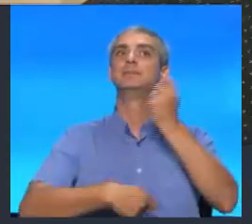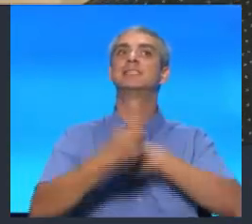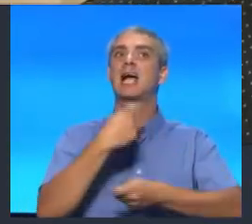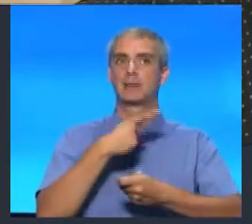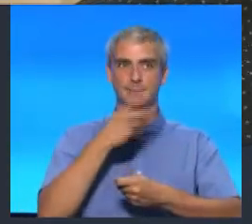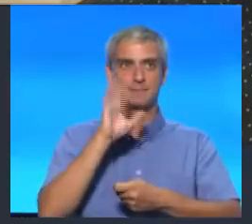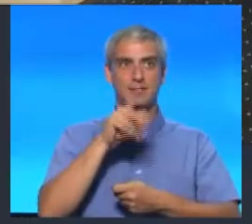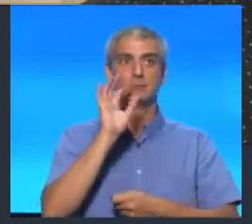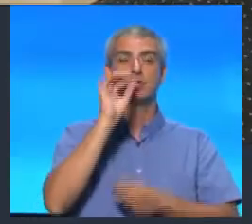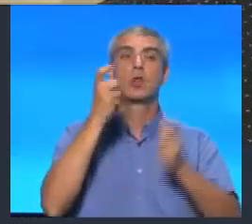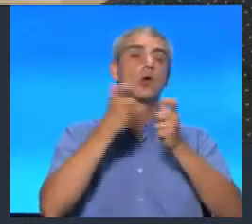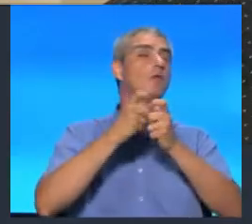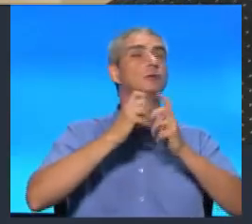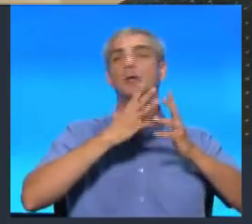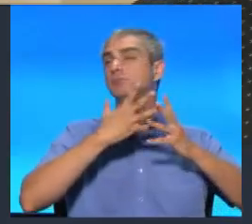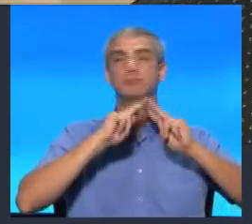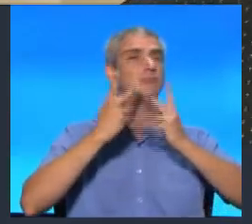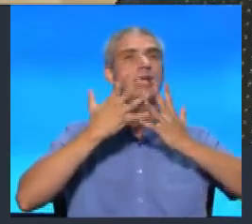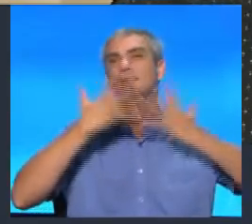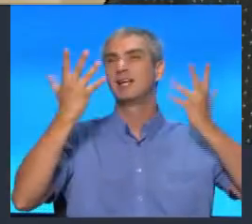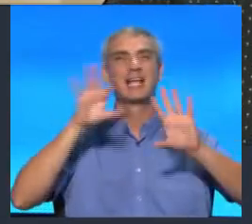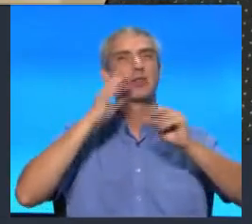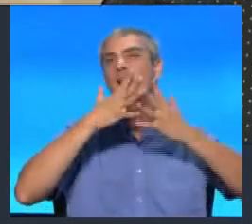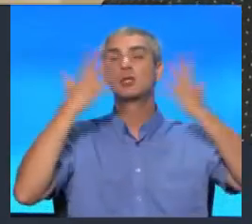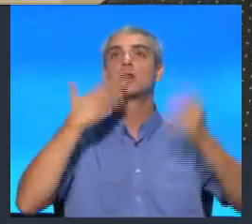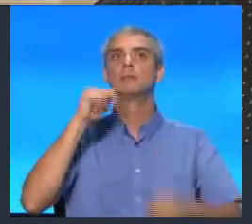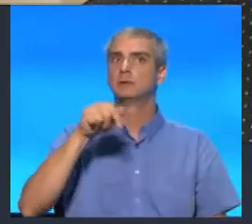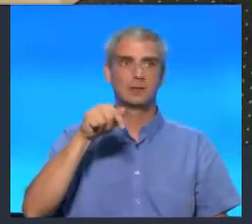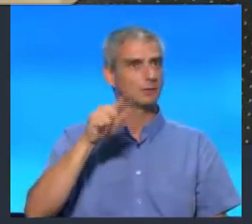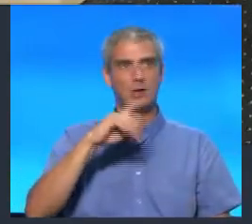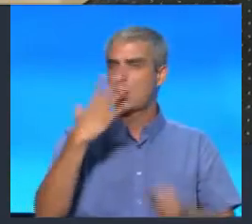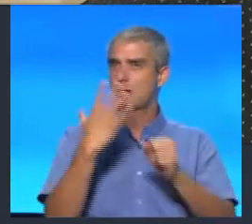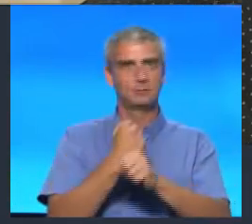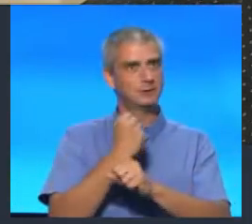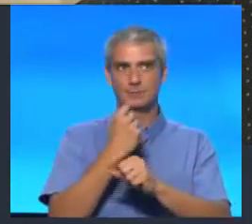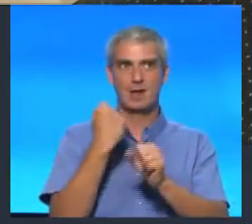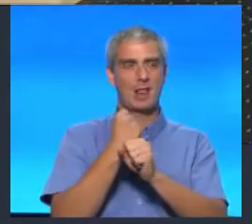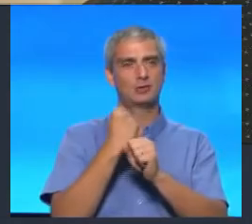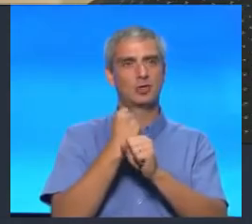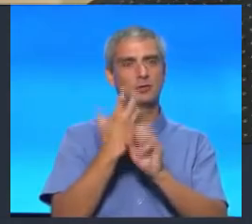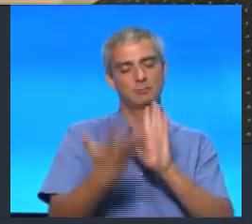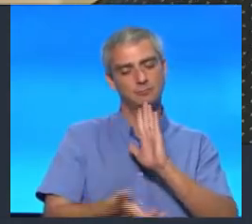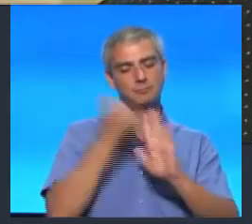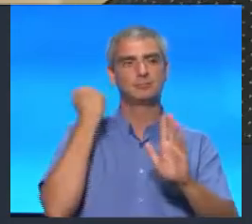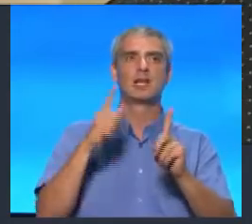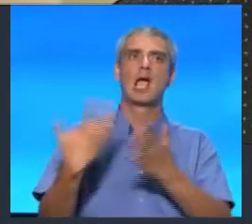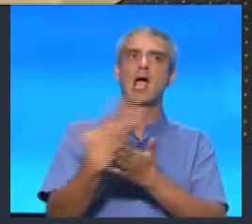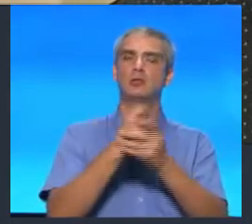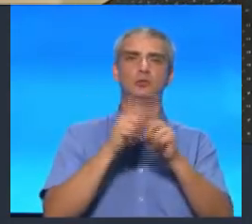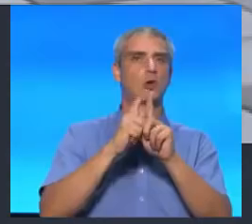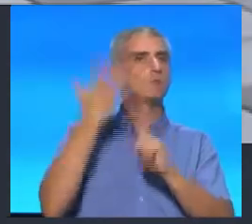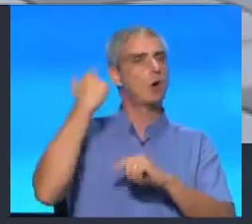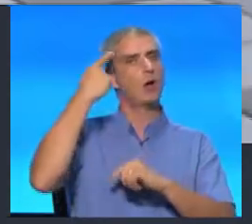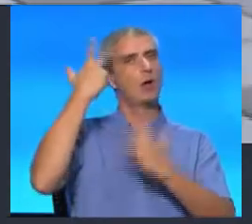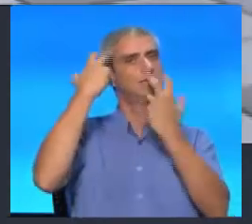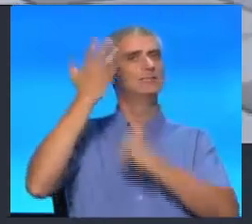גם ששייכים לקבוצות המובילות במדינת ישראל, לא מצליחים לחולל את הפדיון ואת ההכנסות כמו שציפו הבעלים